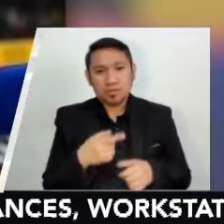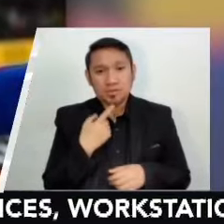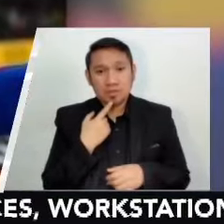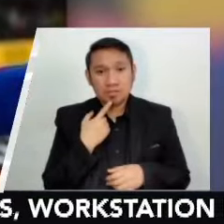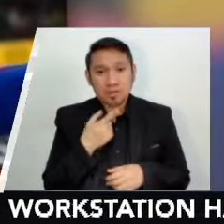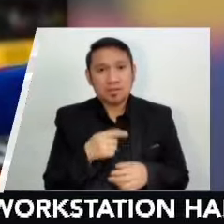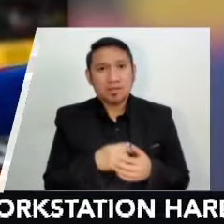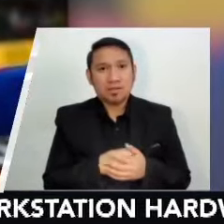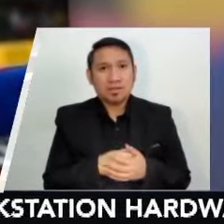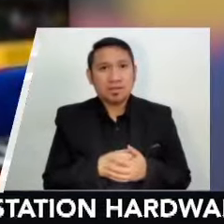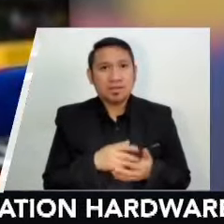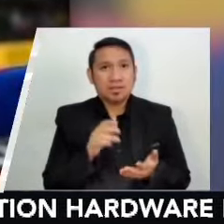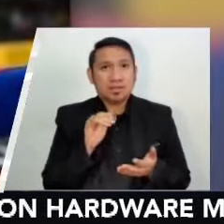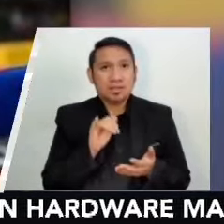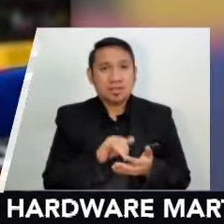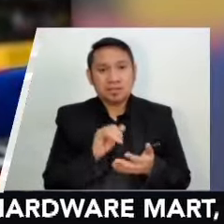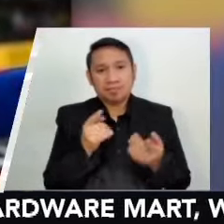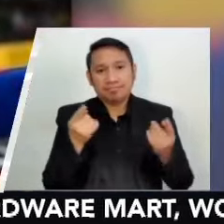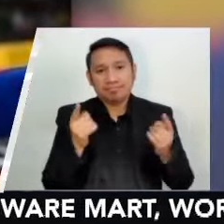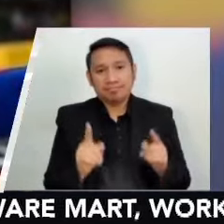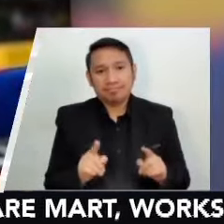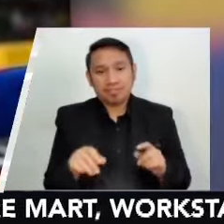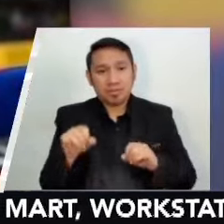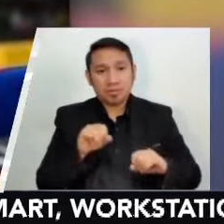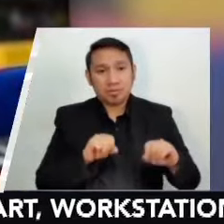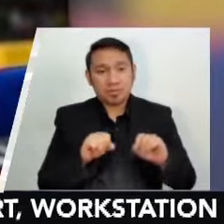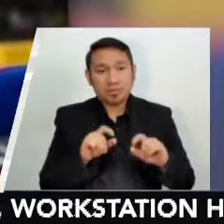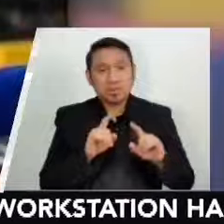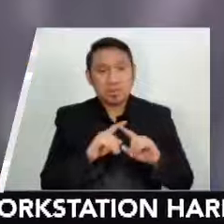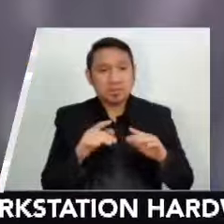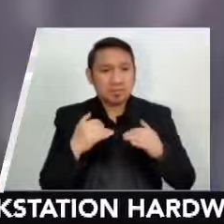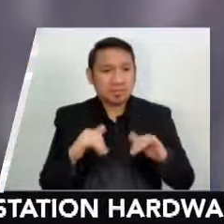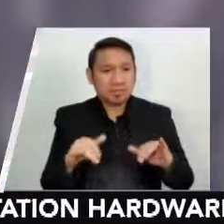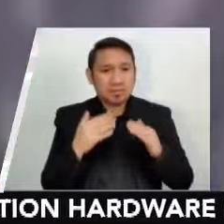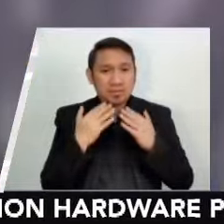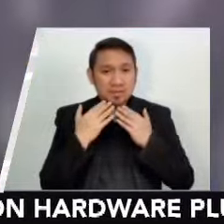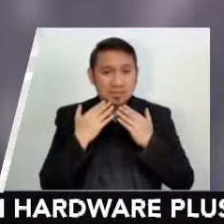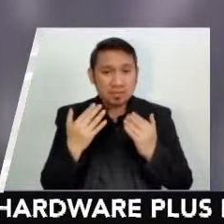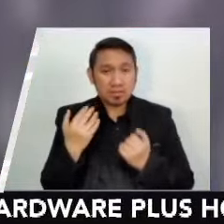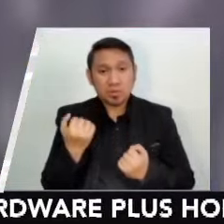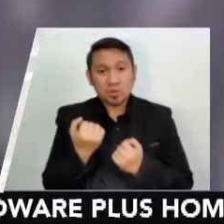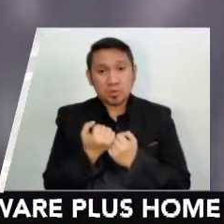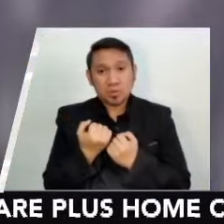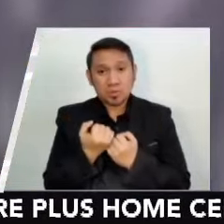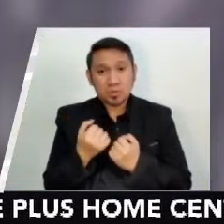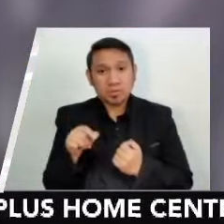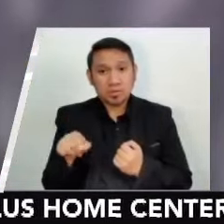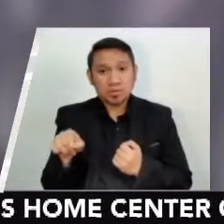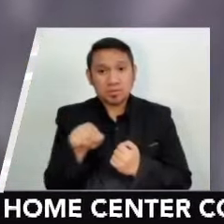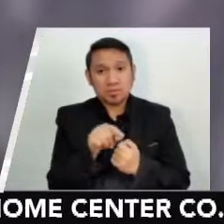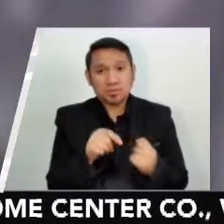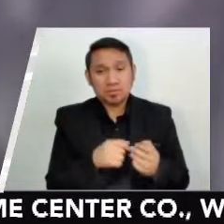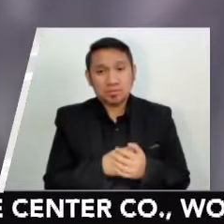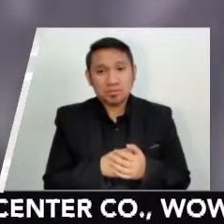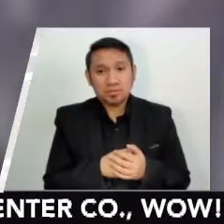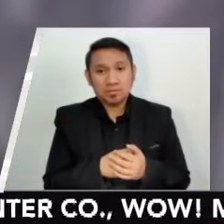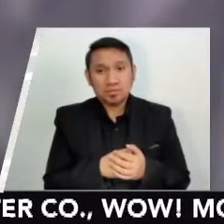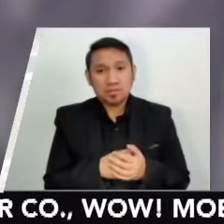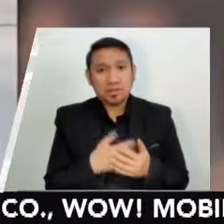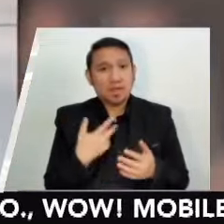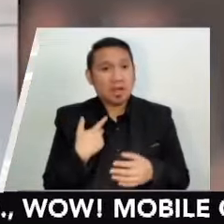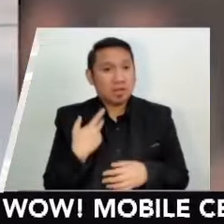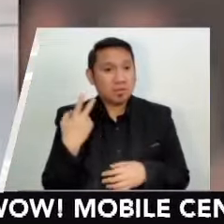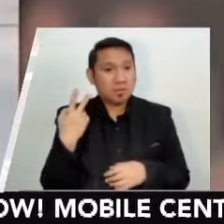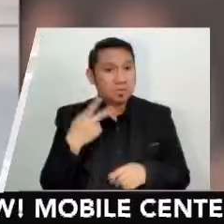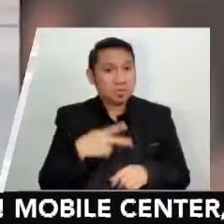ang realidad sa sports. Nagpasalamat pa rin siya sa kanyang mga supporters. Bago ito, dalawang magkasunod na gold medal ang